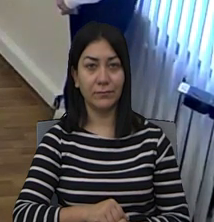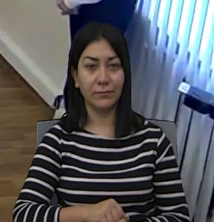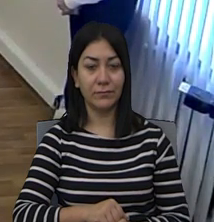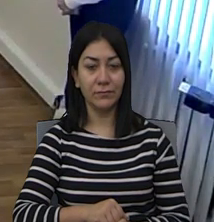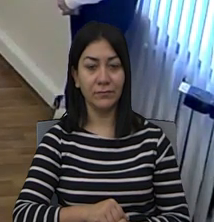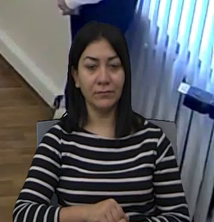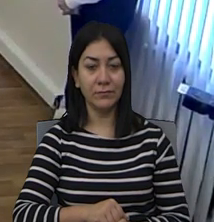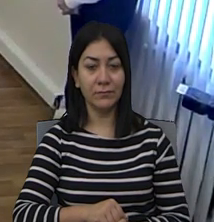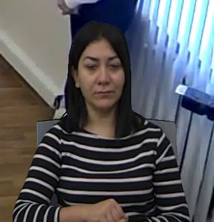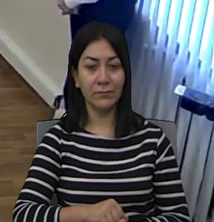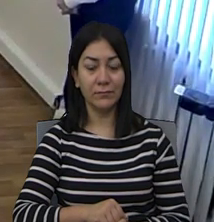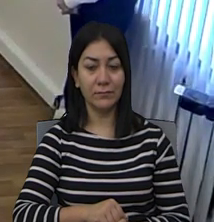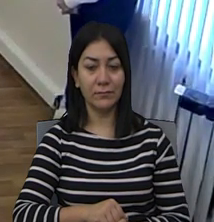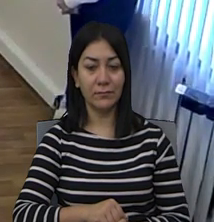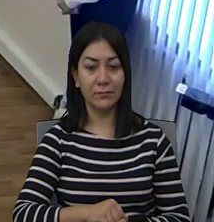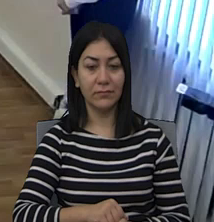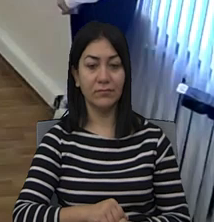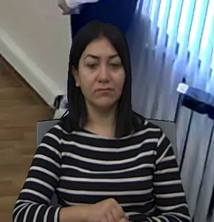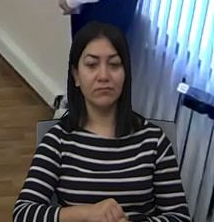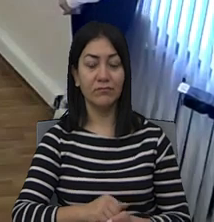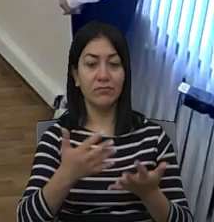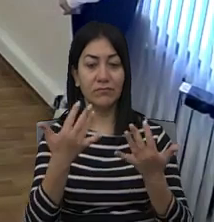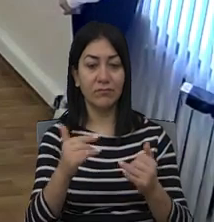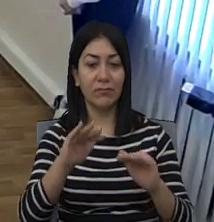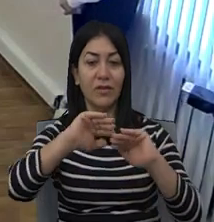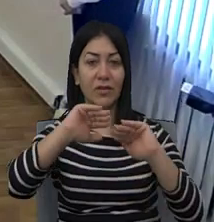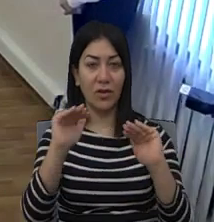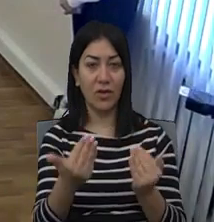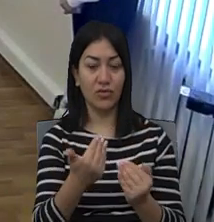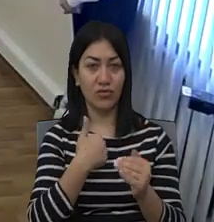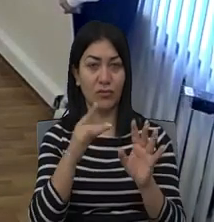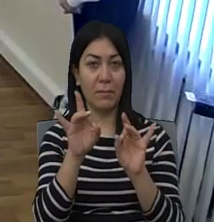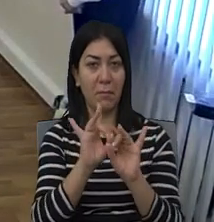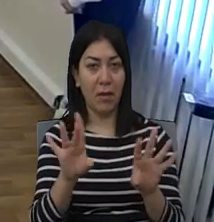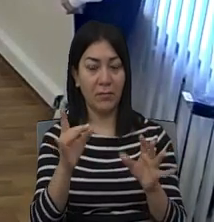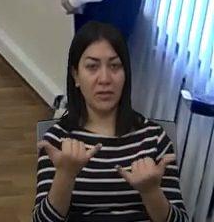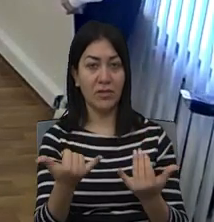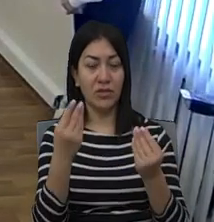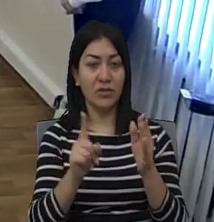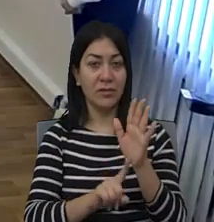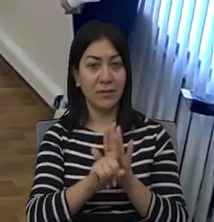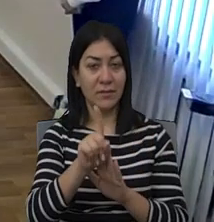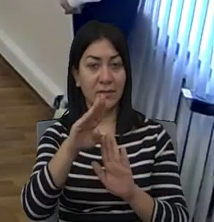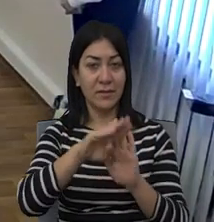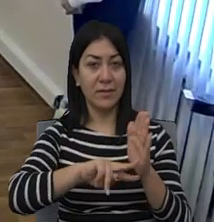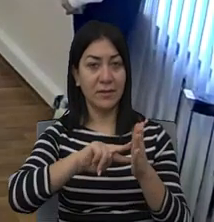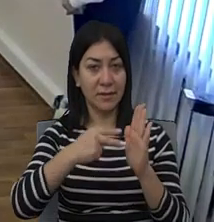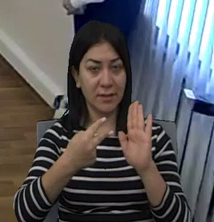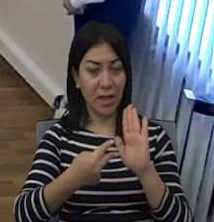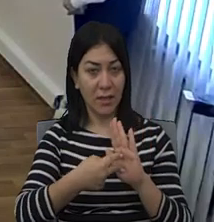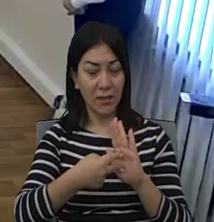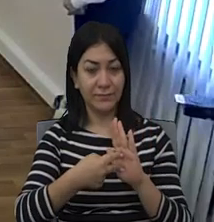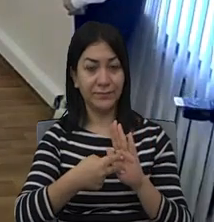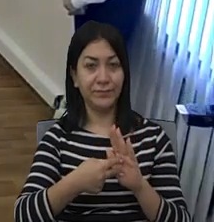mentioned. Եվ եթե թույլ կտաք, այժմ հակիրճ ներկայացնեմ այսօր մեկնարկող այս ծրագիրը, որը